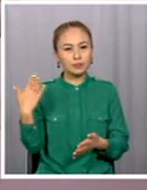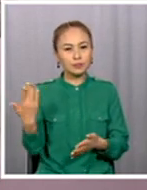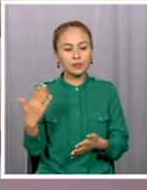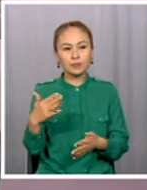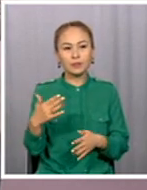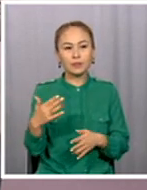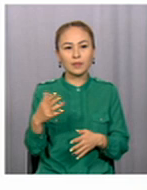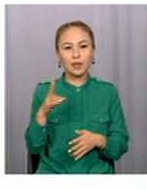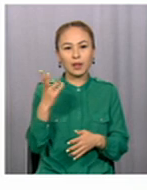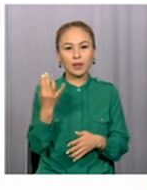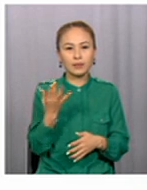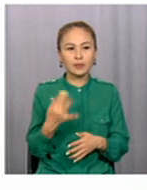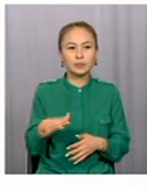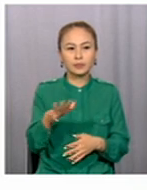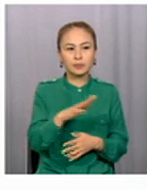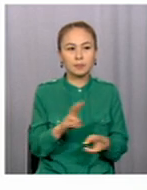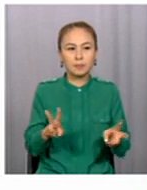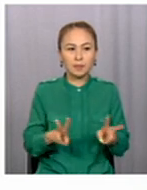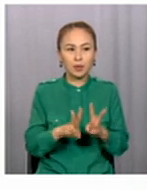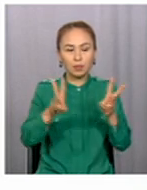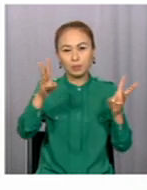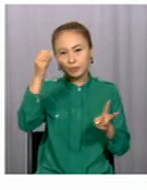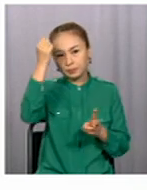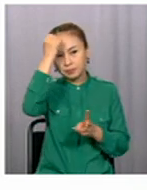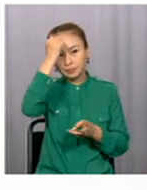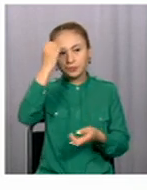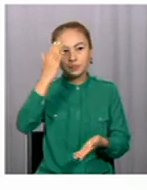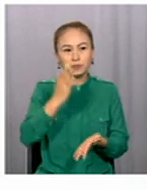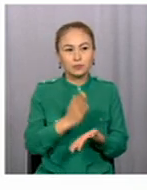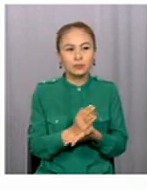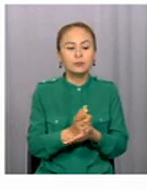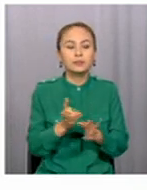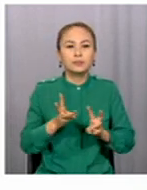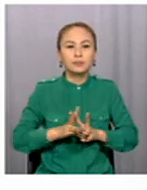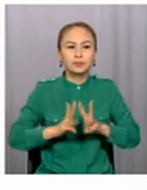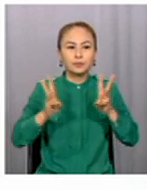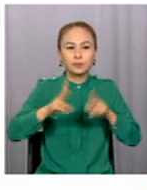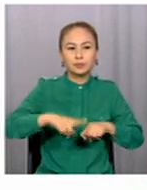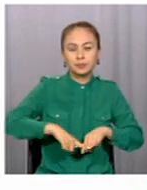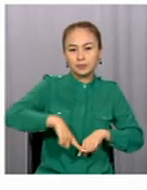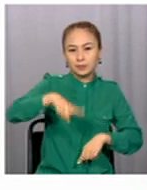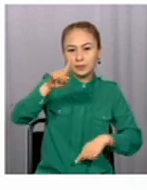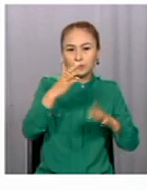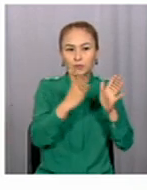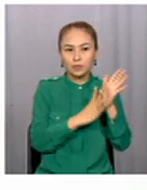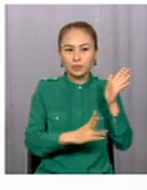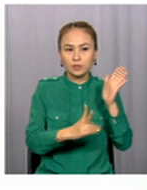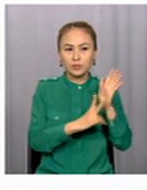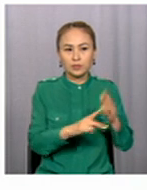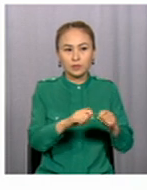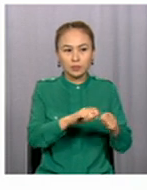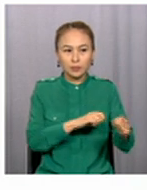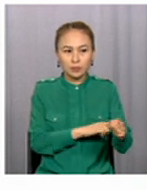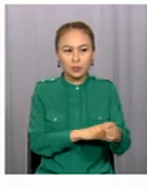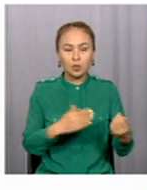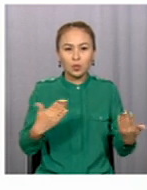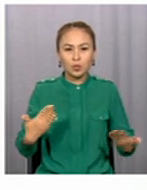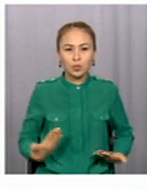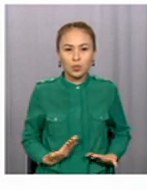жағалауында Бәйтерек монументі орналасқан. Бәйтеректің биіктігі 97